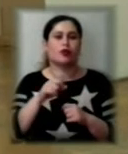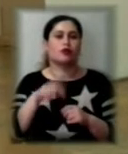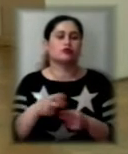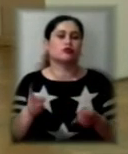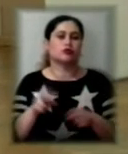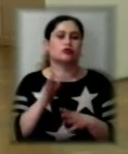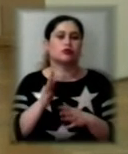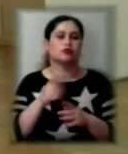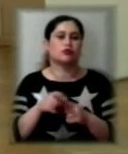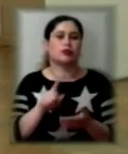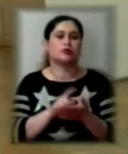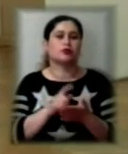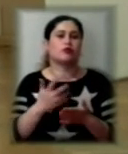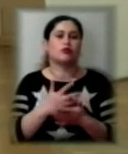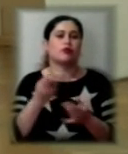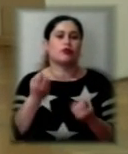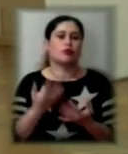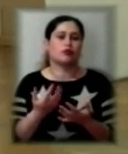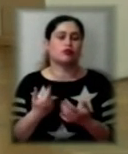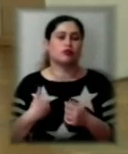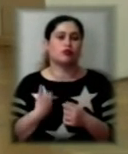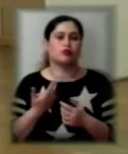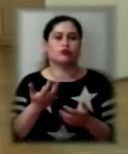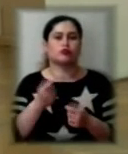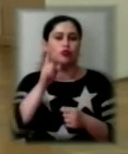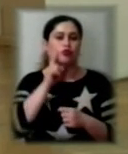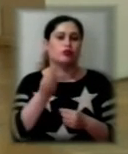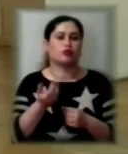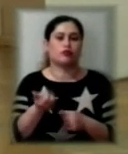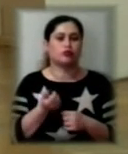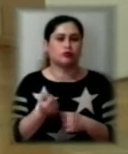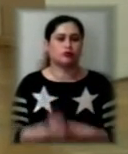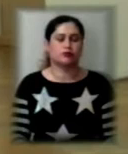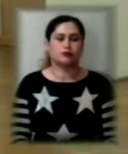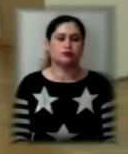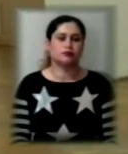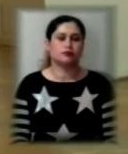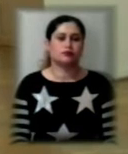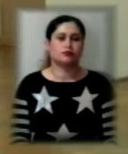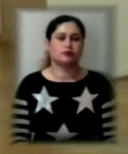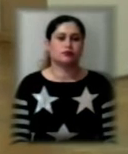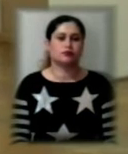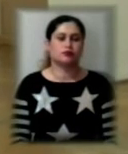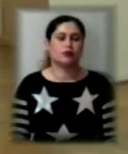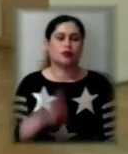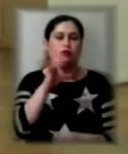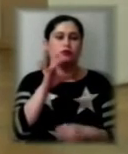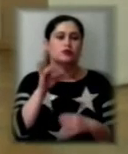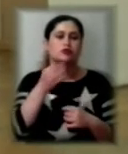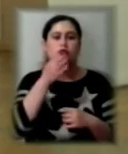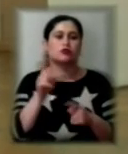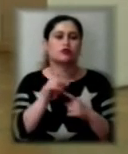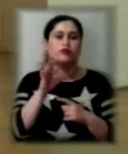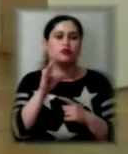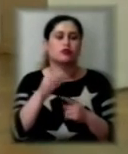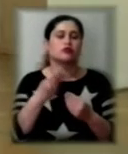пенсіонери, які, мабуть, комфортно сидіти. НСЗУ зробила висновок, що цей заклад